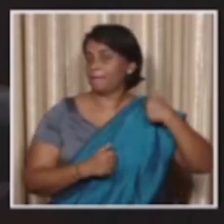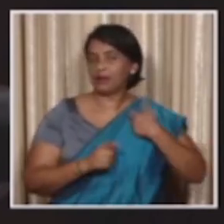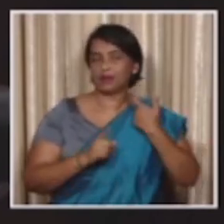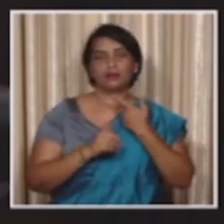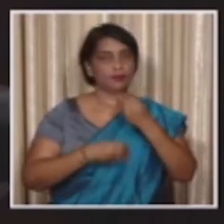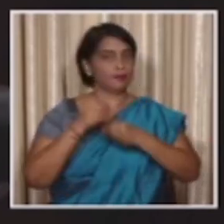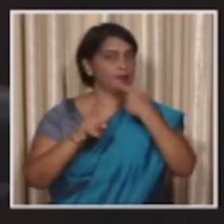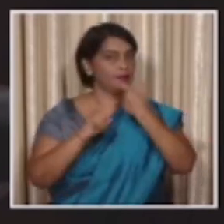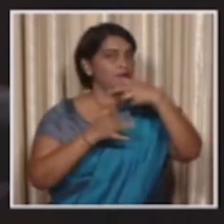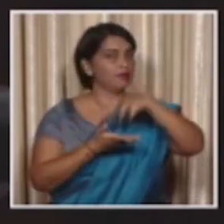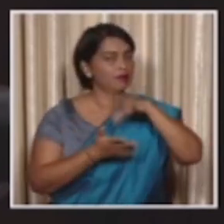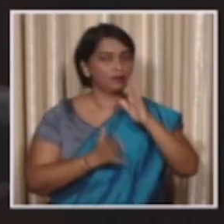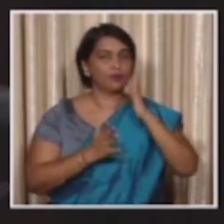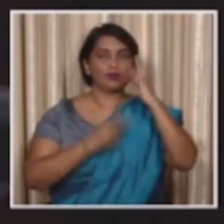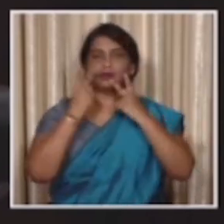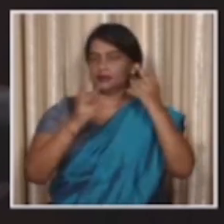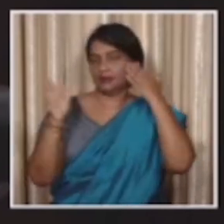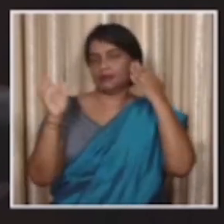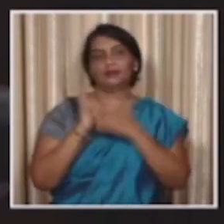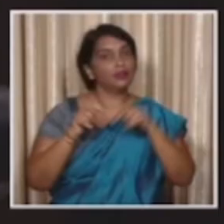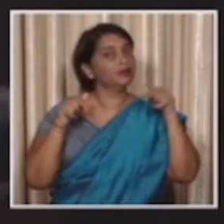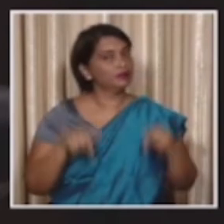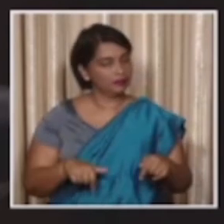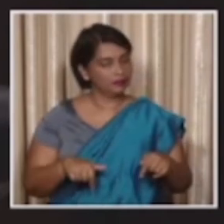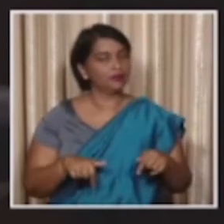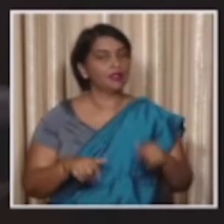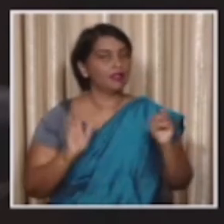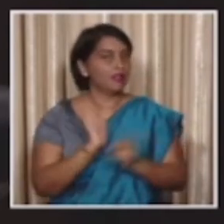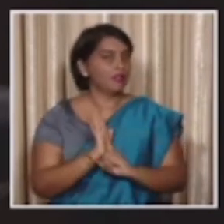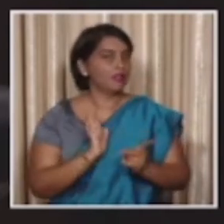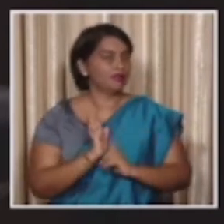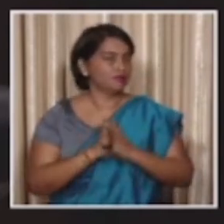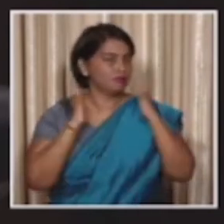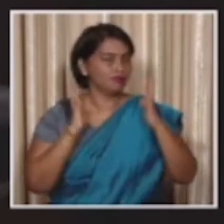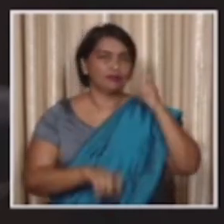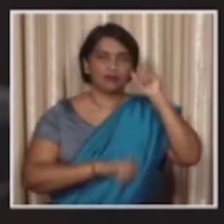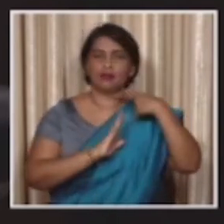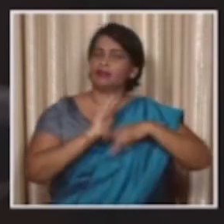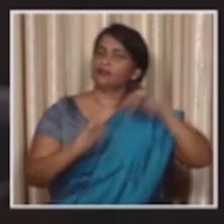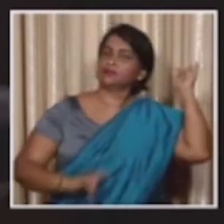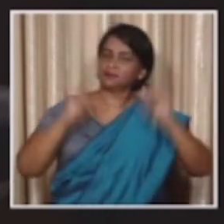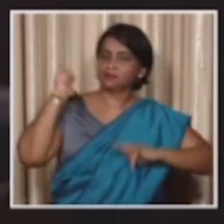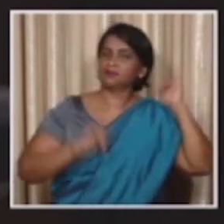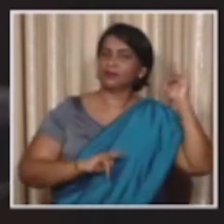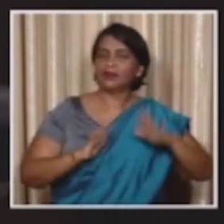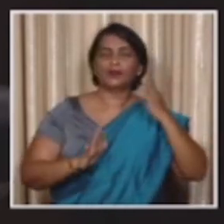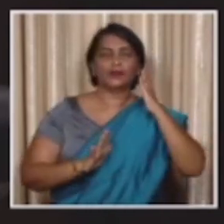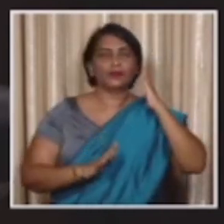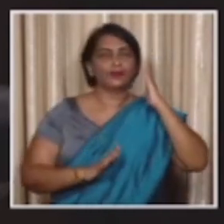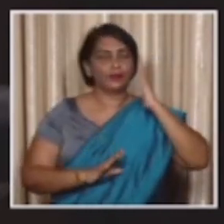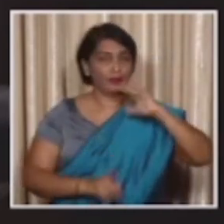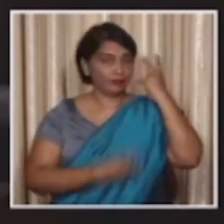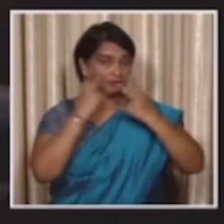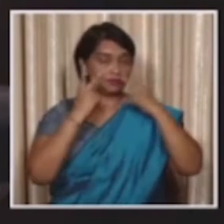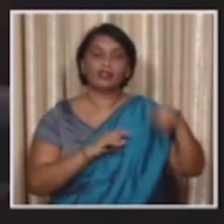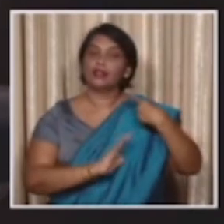ක්‍රියාකලාපයක් තමයි සංචාරක ශේෂය. අද ලක්ෂ ගණනක් සංචාරකයෝ රටට ඇවිල්ලා මේ සංචාරකයෝ